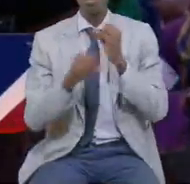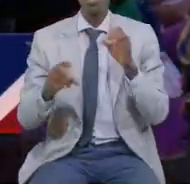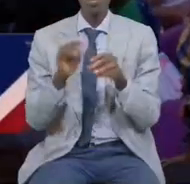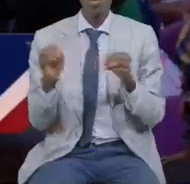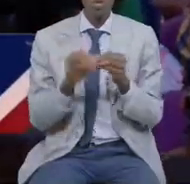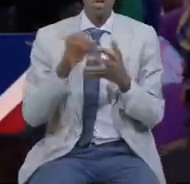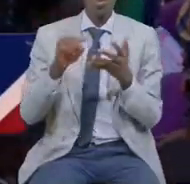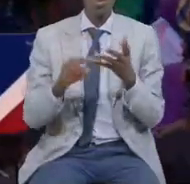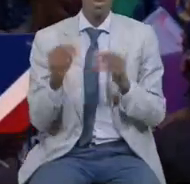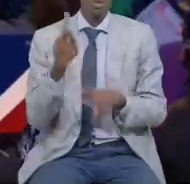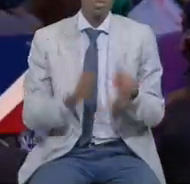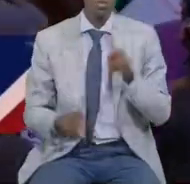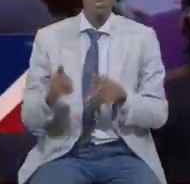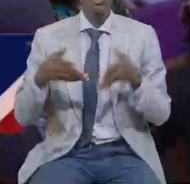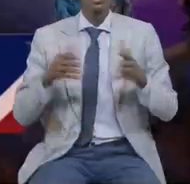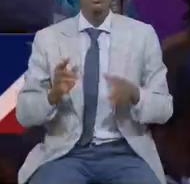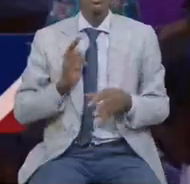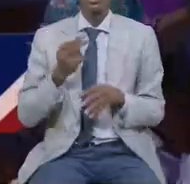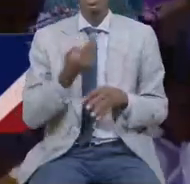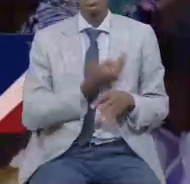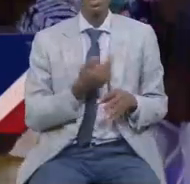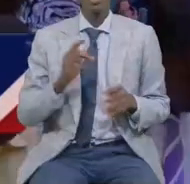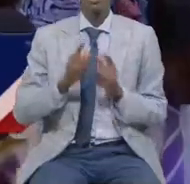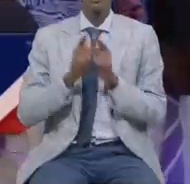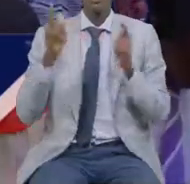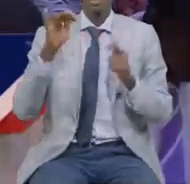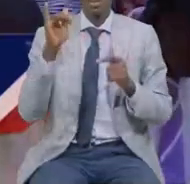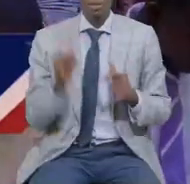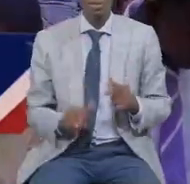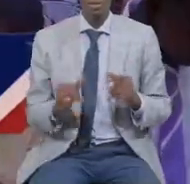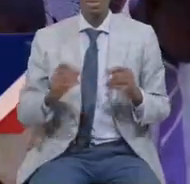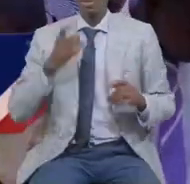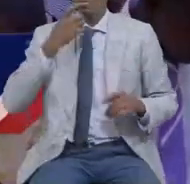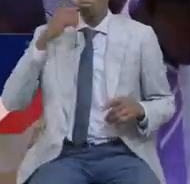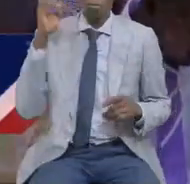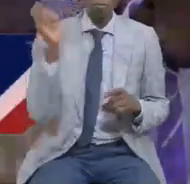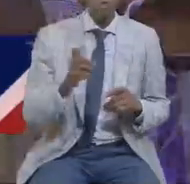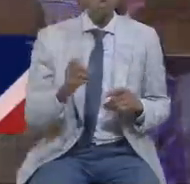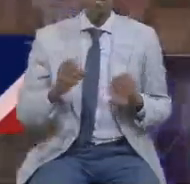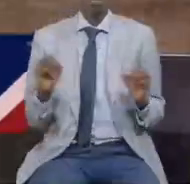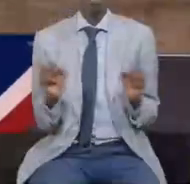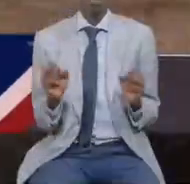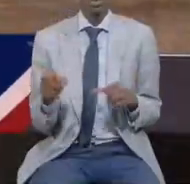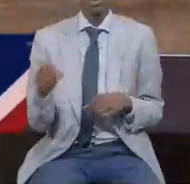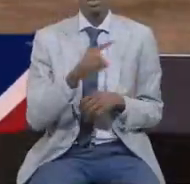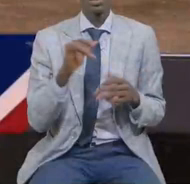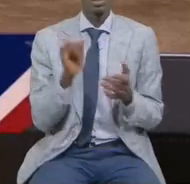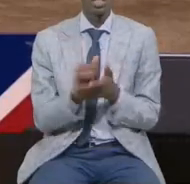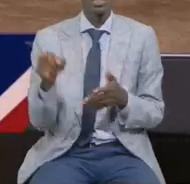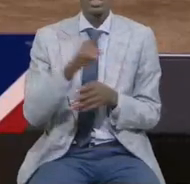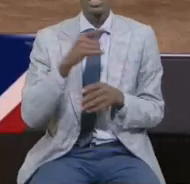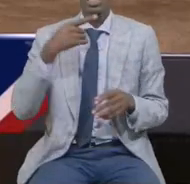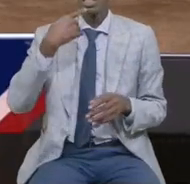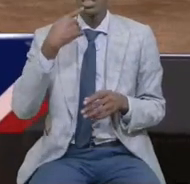davantage parmi le peuple, défendons-leur avec menace de parler désormais à qui que